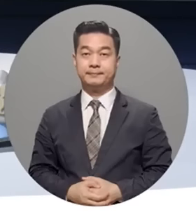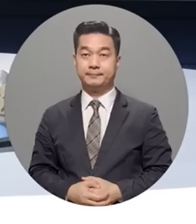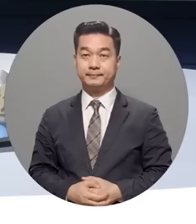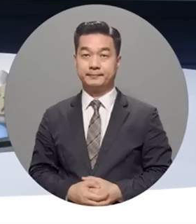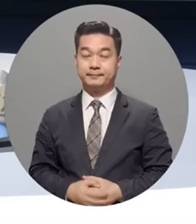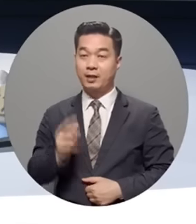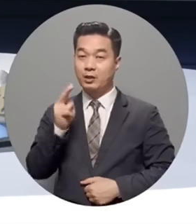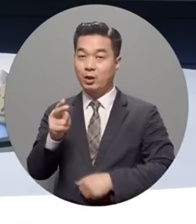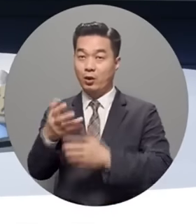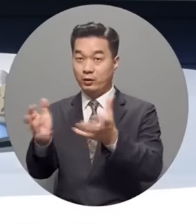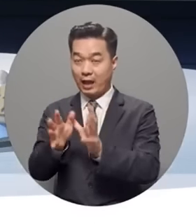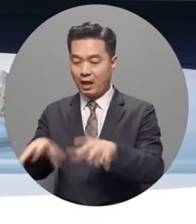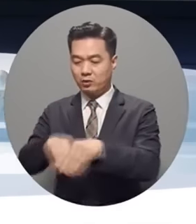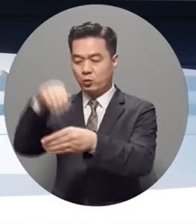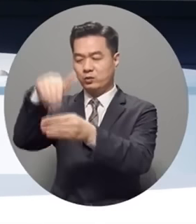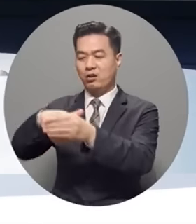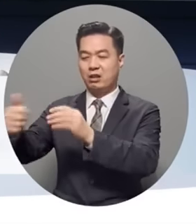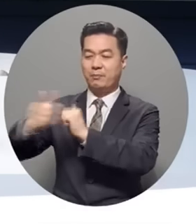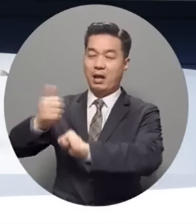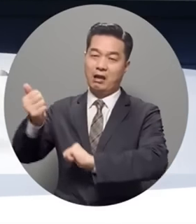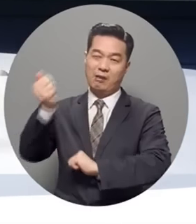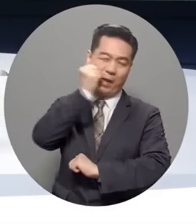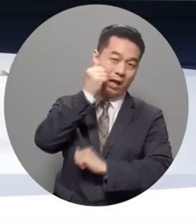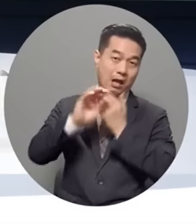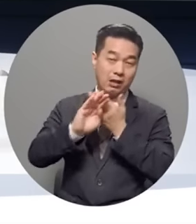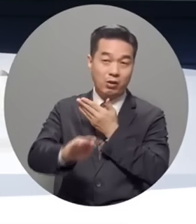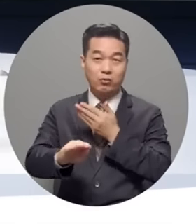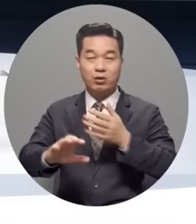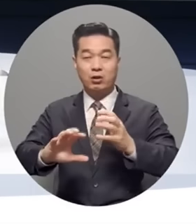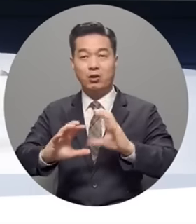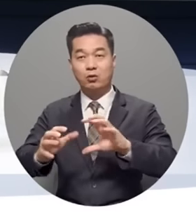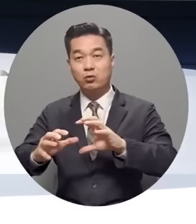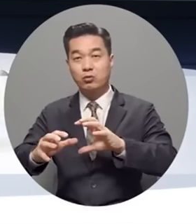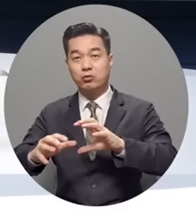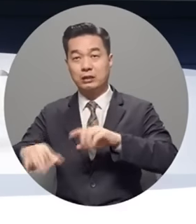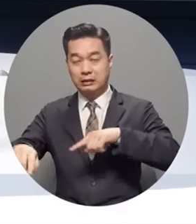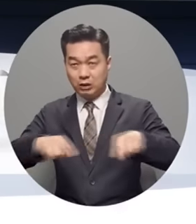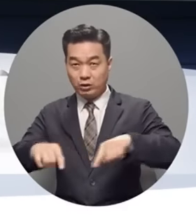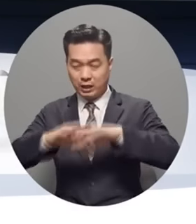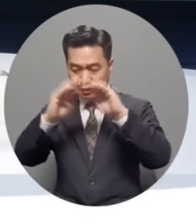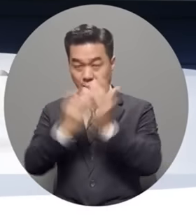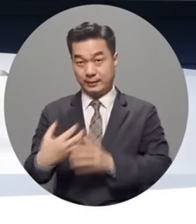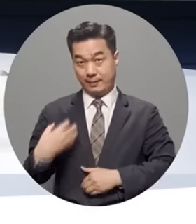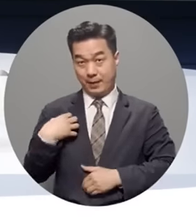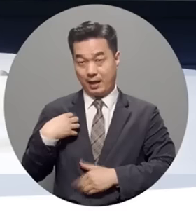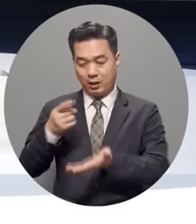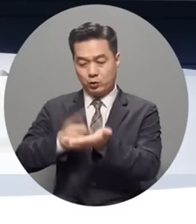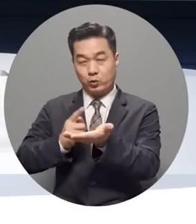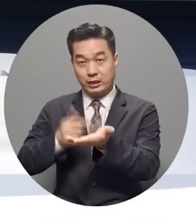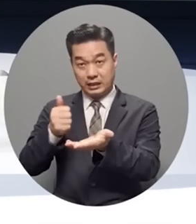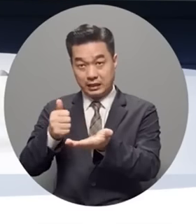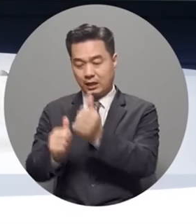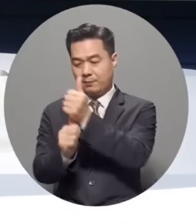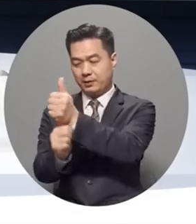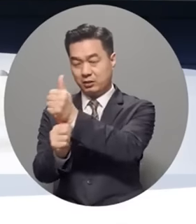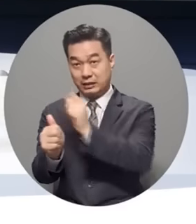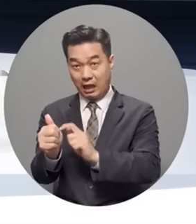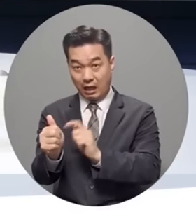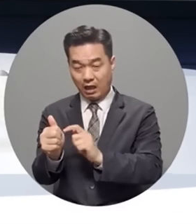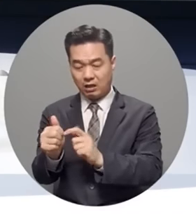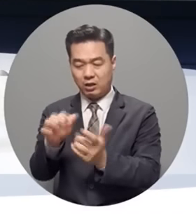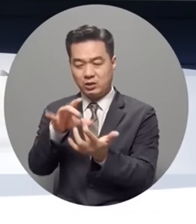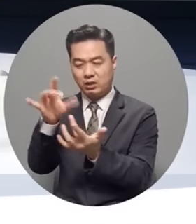여당의 총선 참패 이후 국정 쇄신의 가늠자가 될 후임 국무총리와 대통령 비서실장 인선을 놓고 오늘 소동이